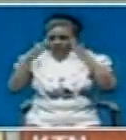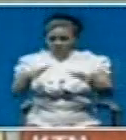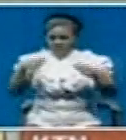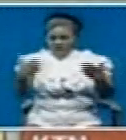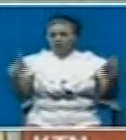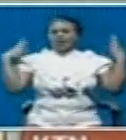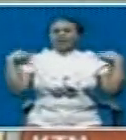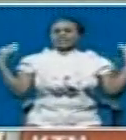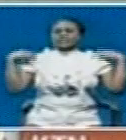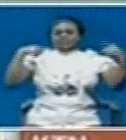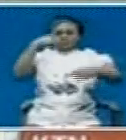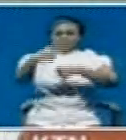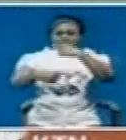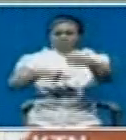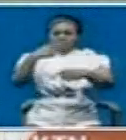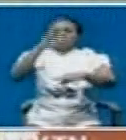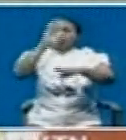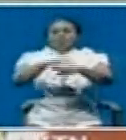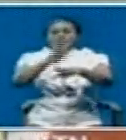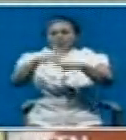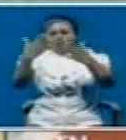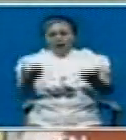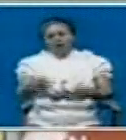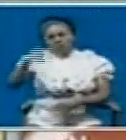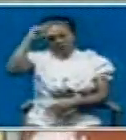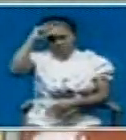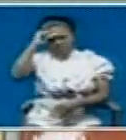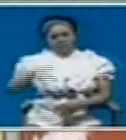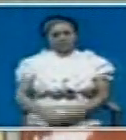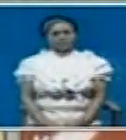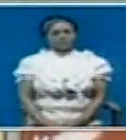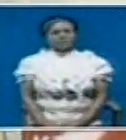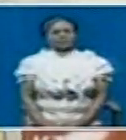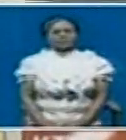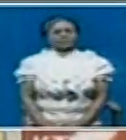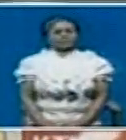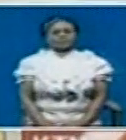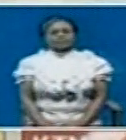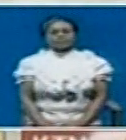hii itakavyofanyika na uzuri wake katika serikali.